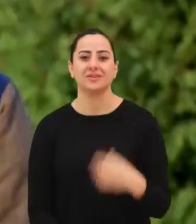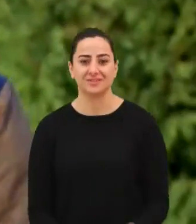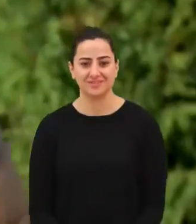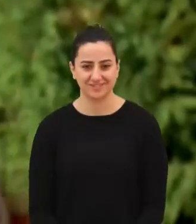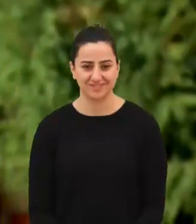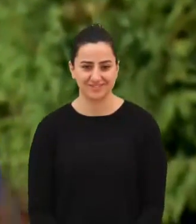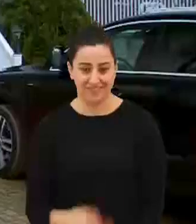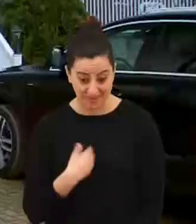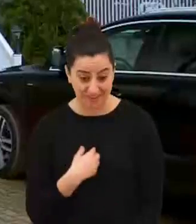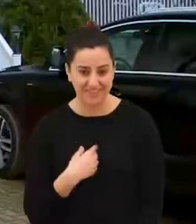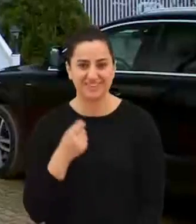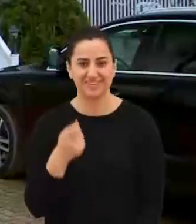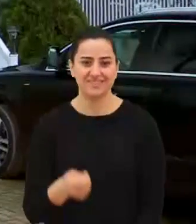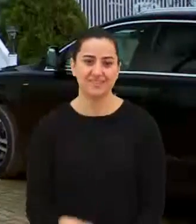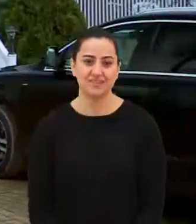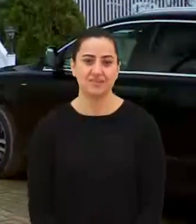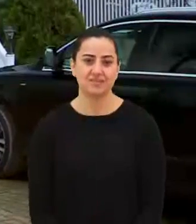ben.